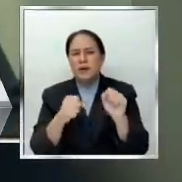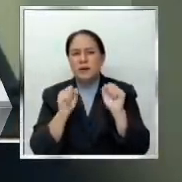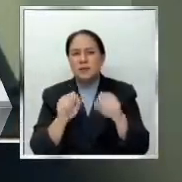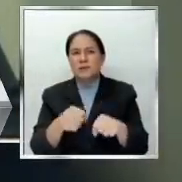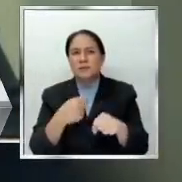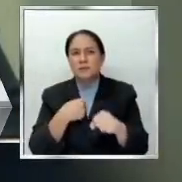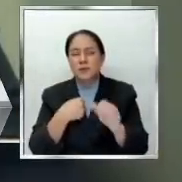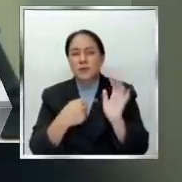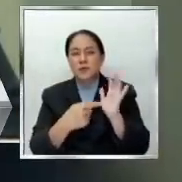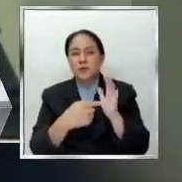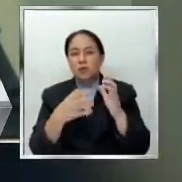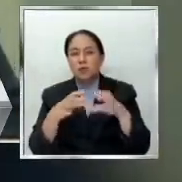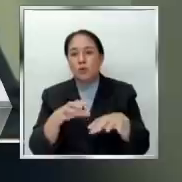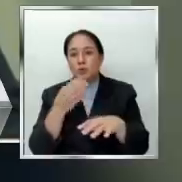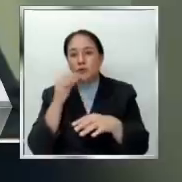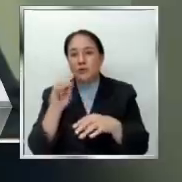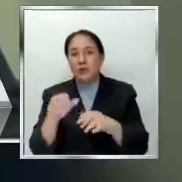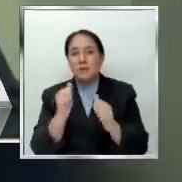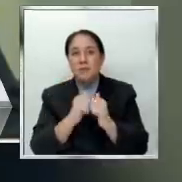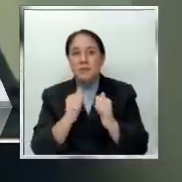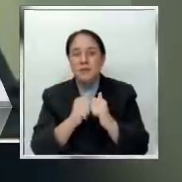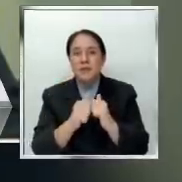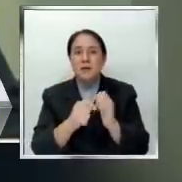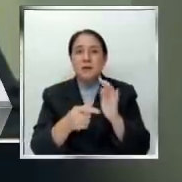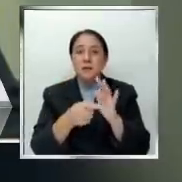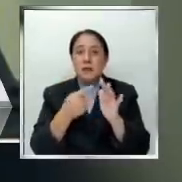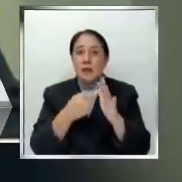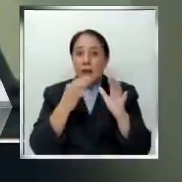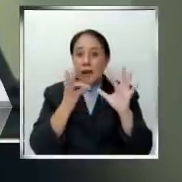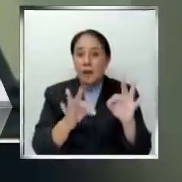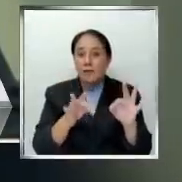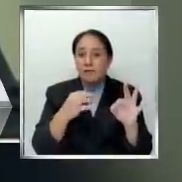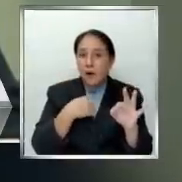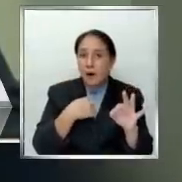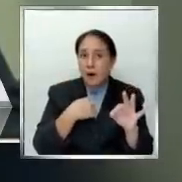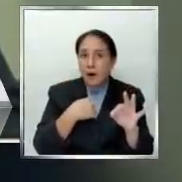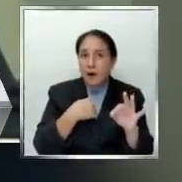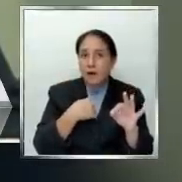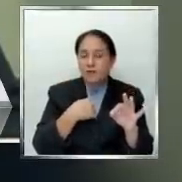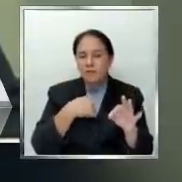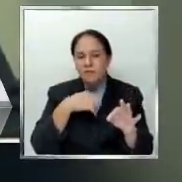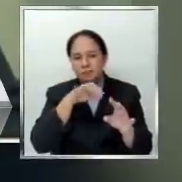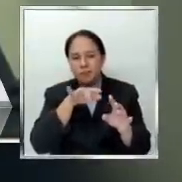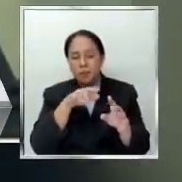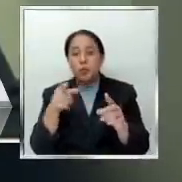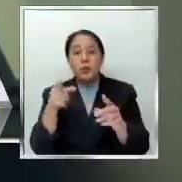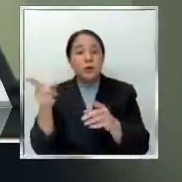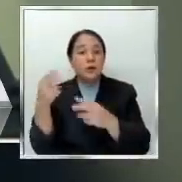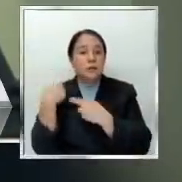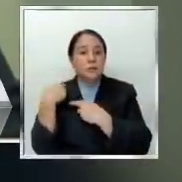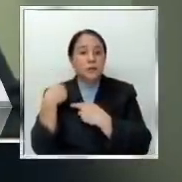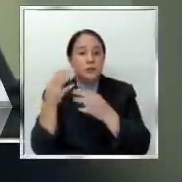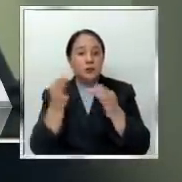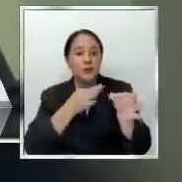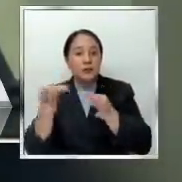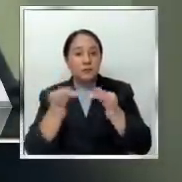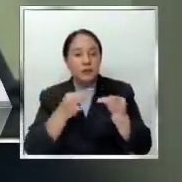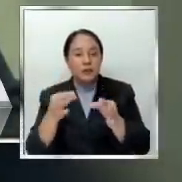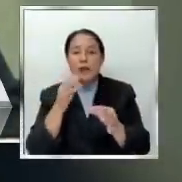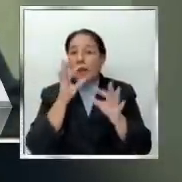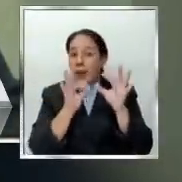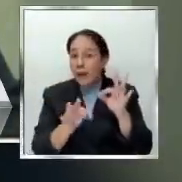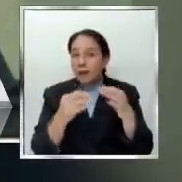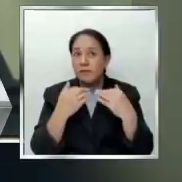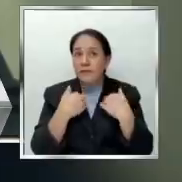no? Meaning may from time to time pag nire-review namin yung mga performance nila, pinagpapaliwanag namin sila if there are some